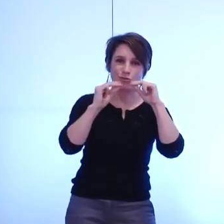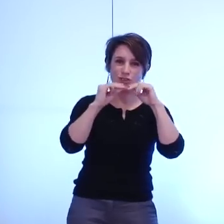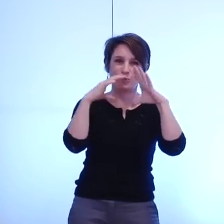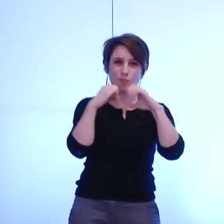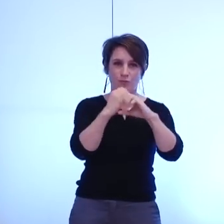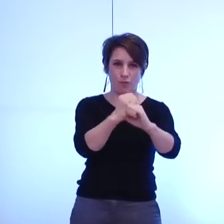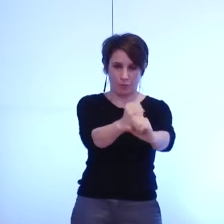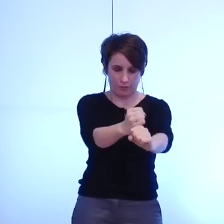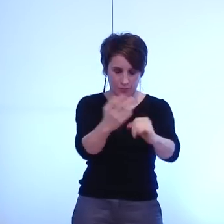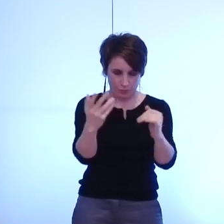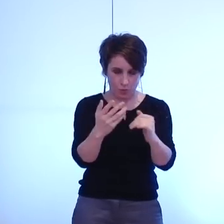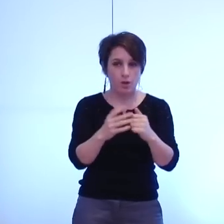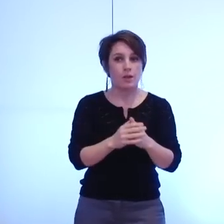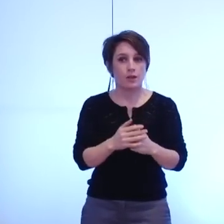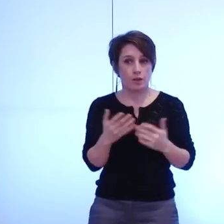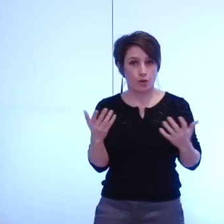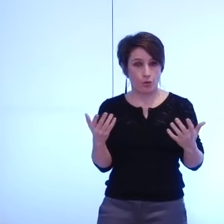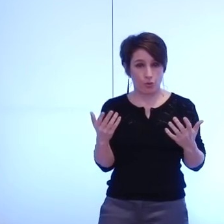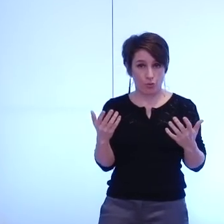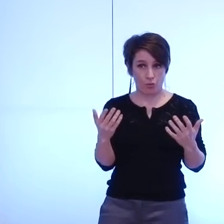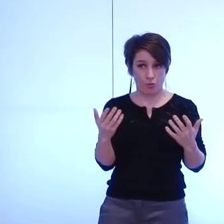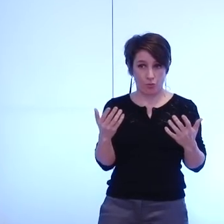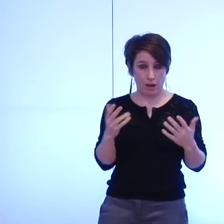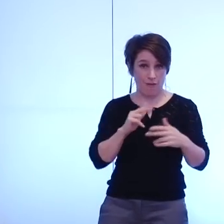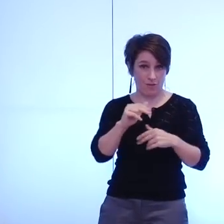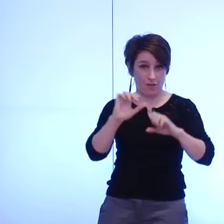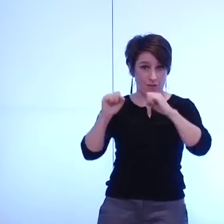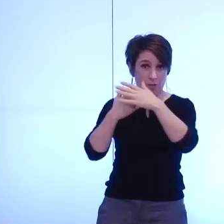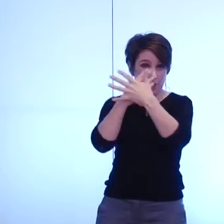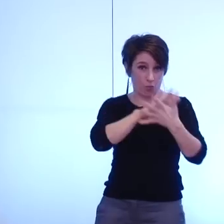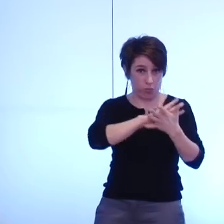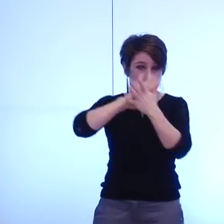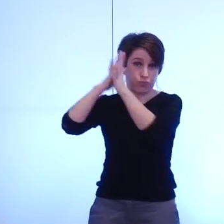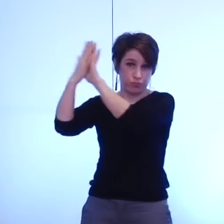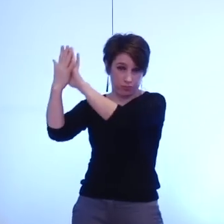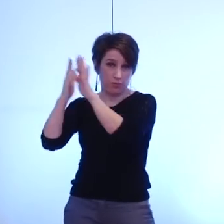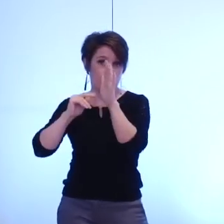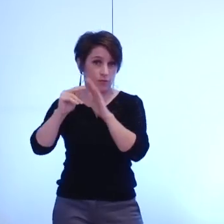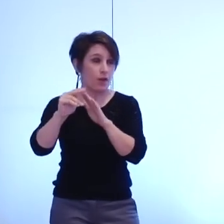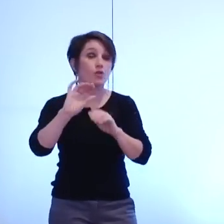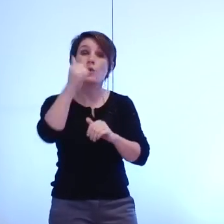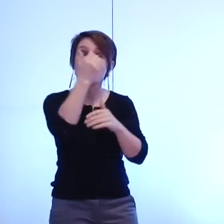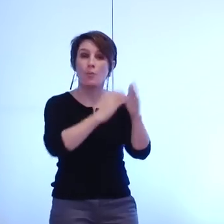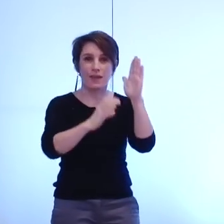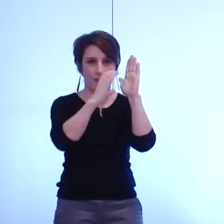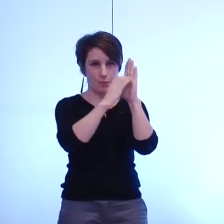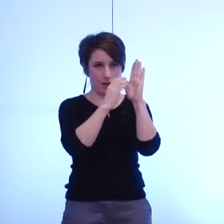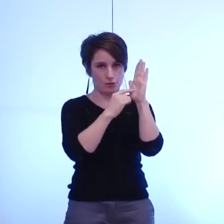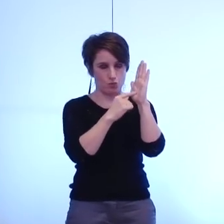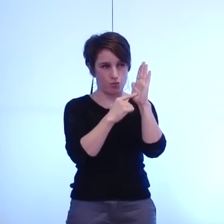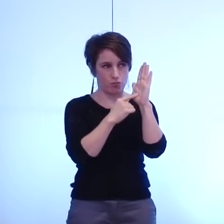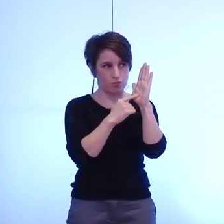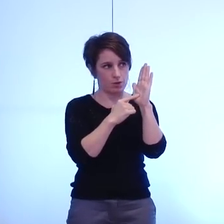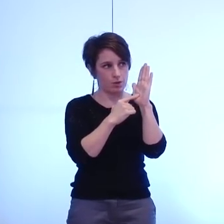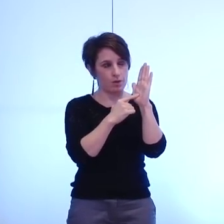métropole que nous avons à délibérer au cours de ces différentes délibérations cette première délibération vise à rappeler